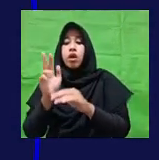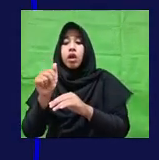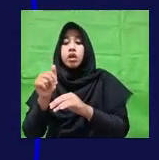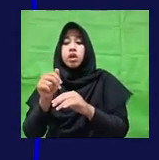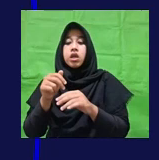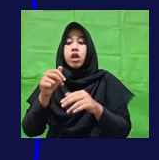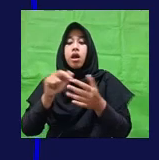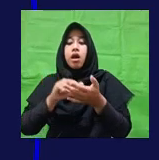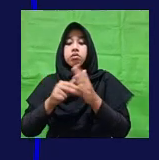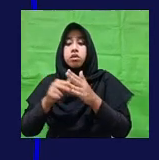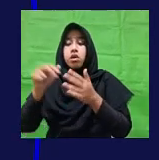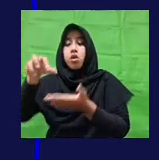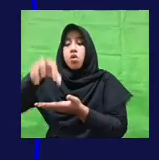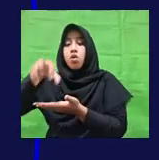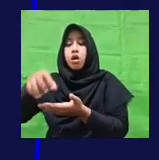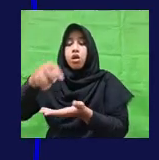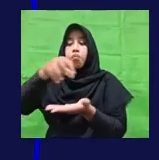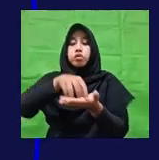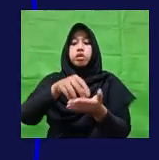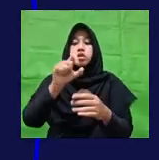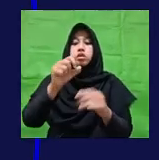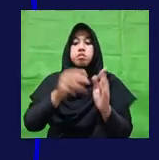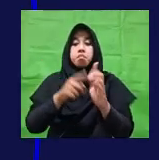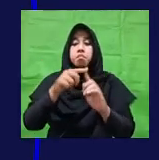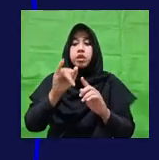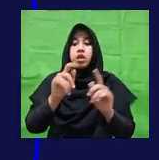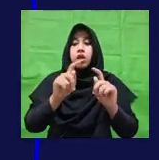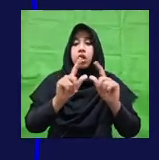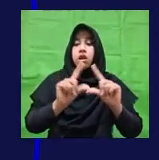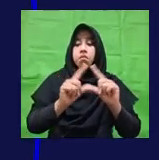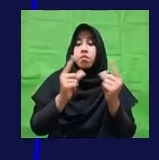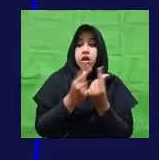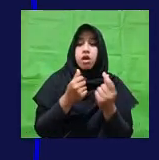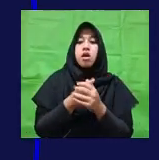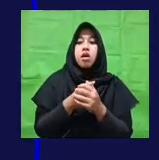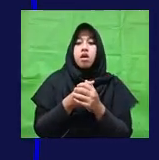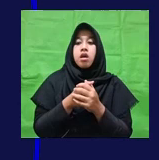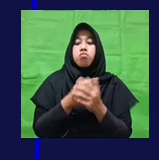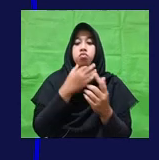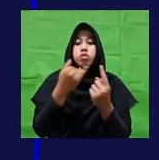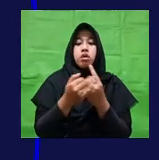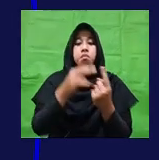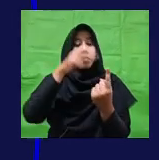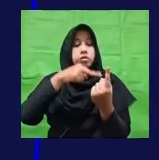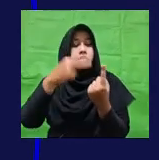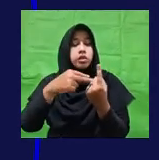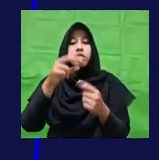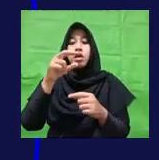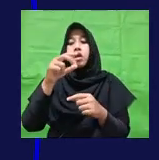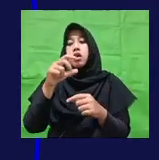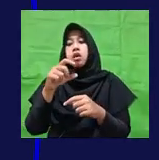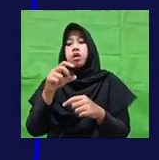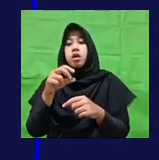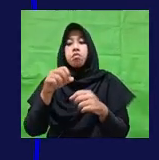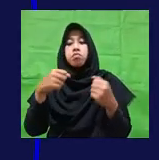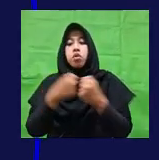sendiri sebagai lembaga terhadap publiknya dalam perspektif residensi Rimpang kita mengubah gitu. Jadi Cemeti bukan